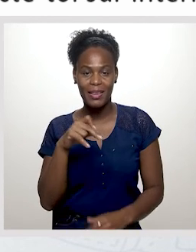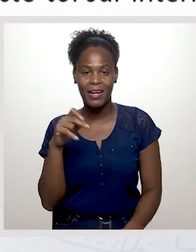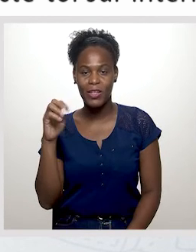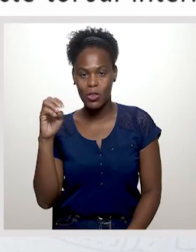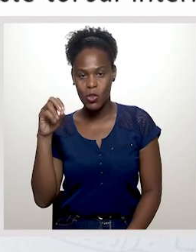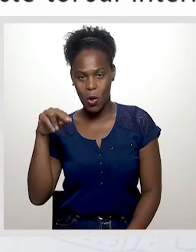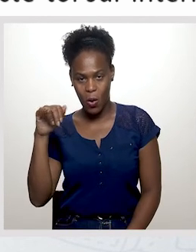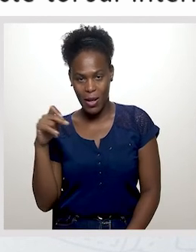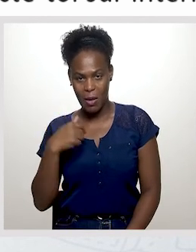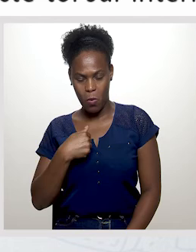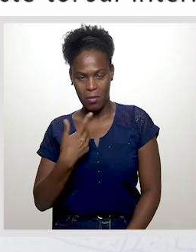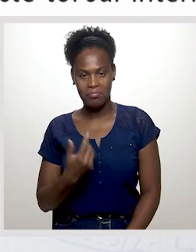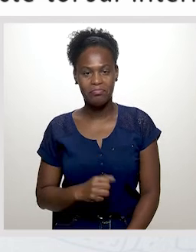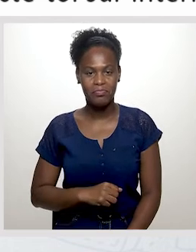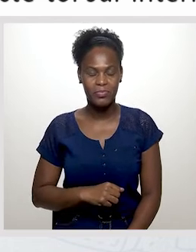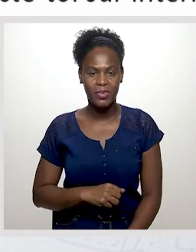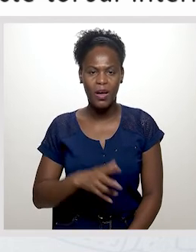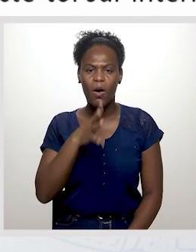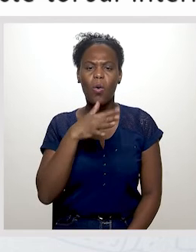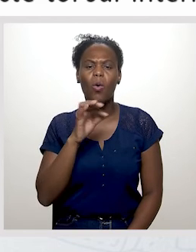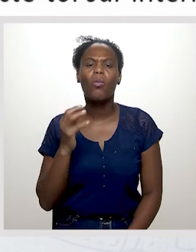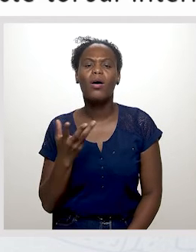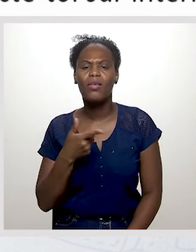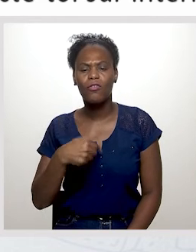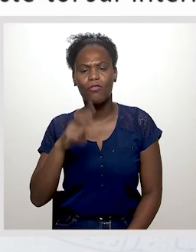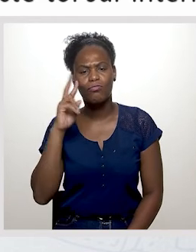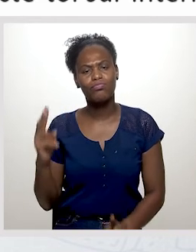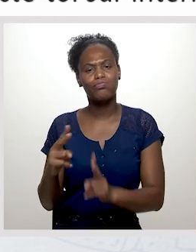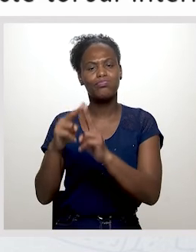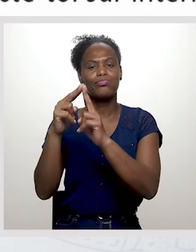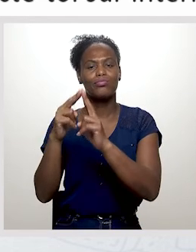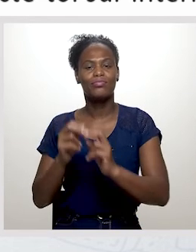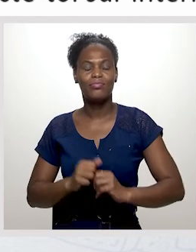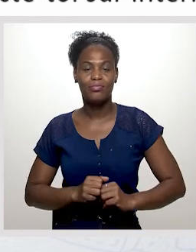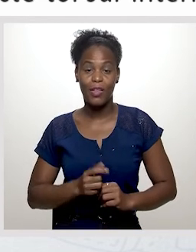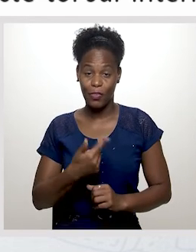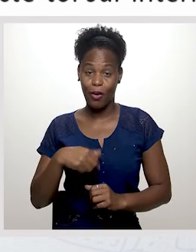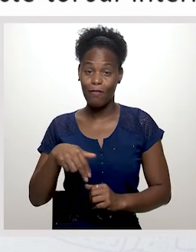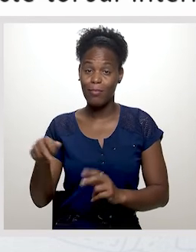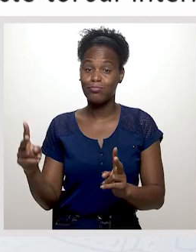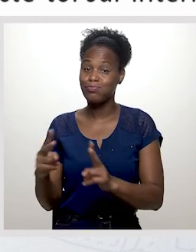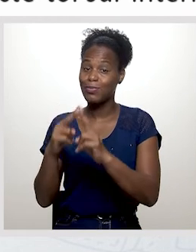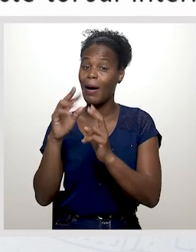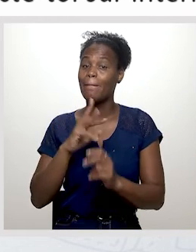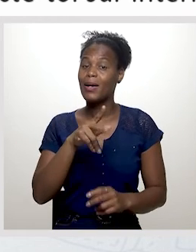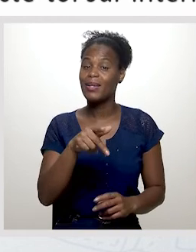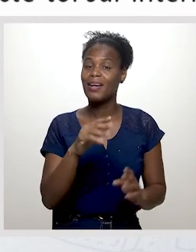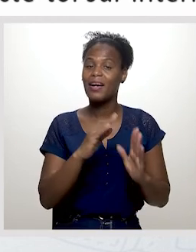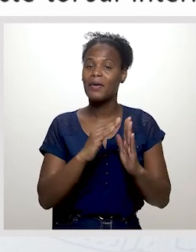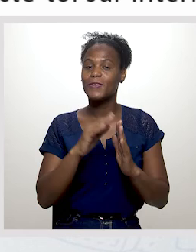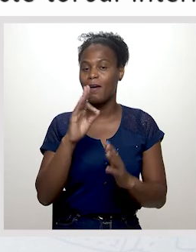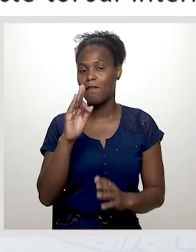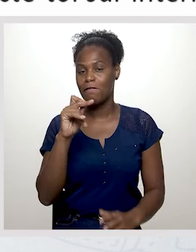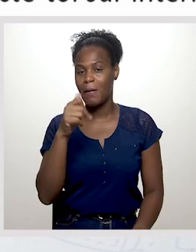Sonia et moi. Génial. Où et quand est-ce qu'on va se rencontrer? On va se retrouver demain